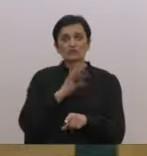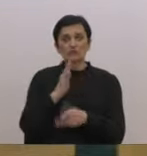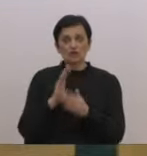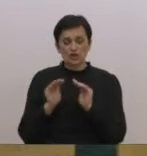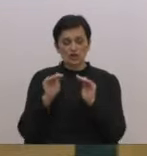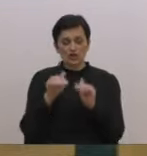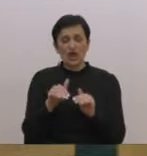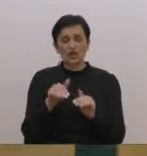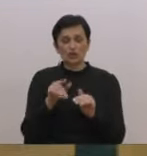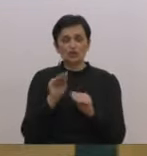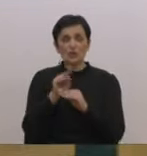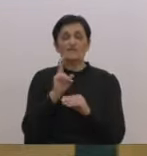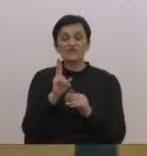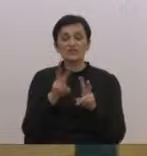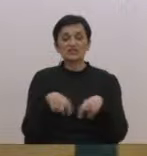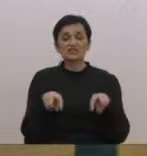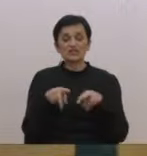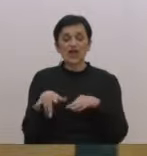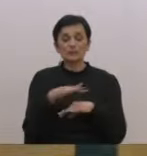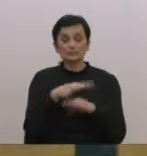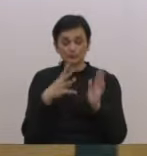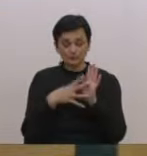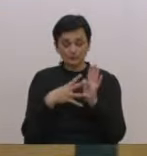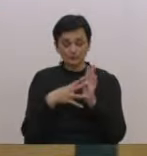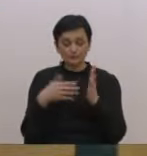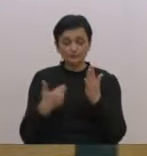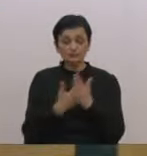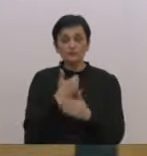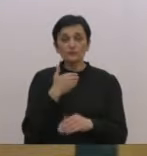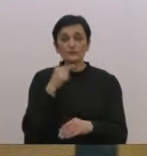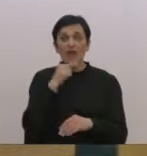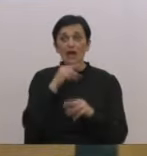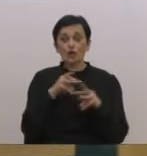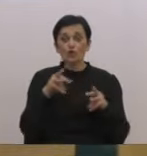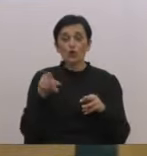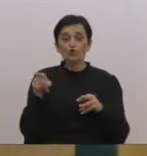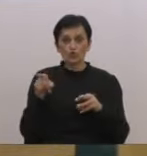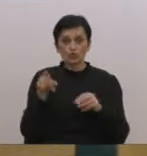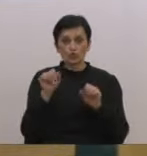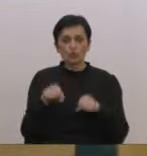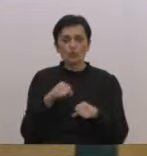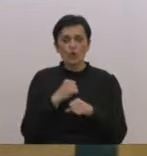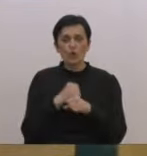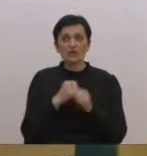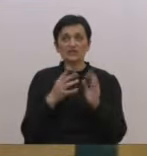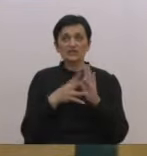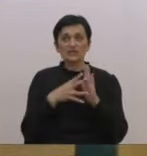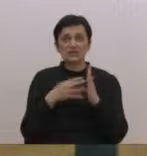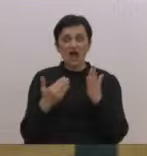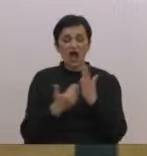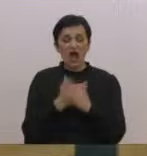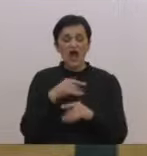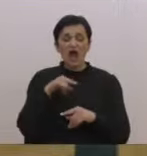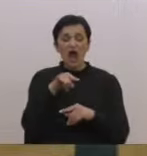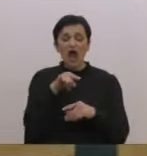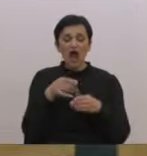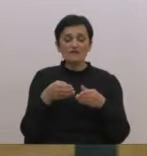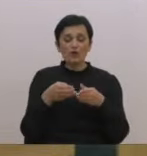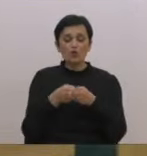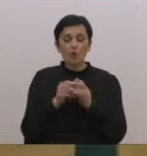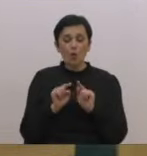ვინც ერკვევა ამ სფეროში და 9 ახალი სწორედ ეკონომიკის სამინისტრო მოახერხა ცხრა ახალი ავია კომპანია არის